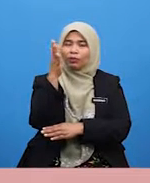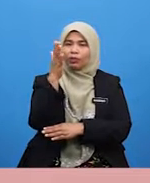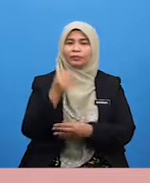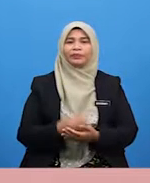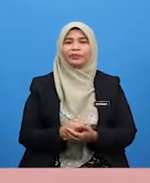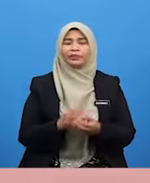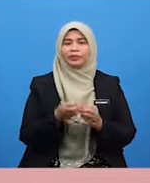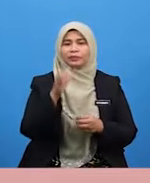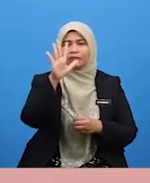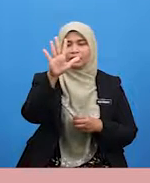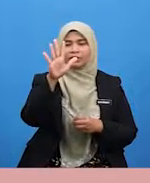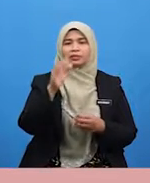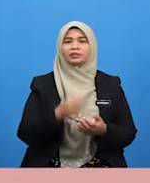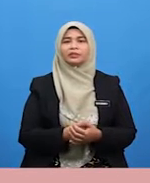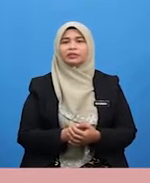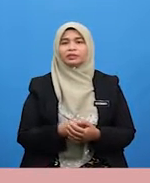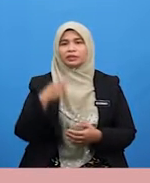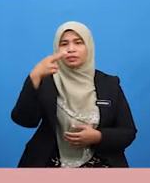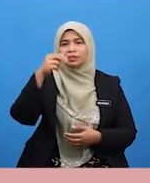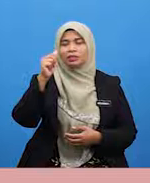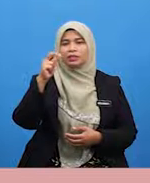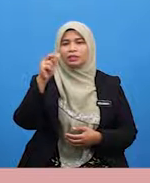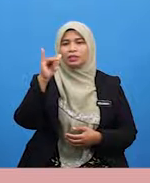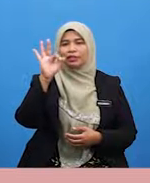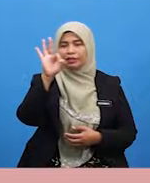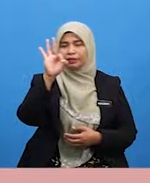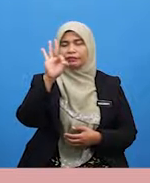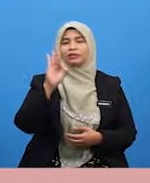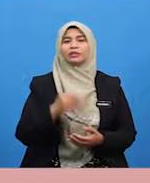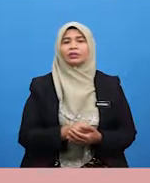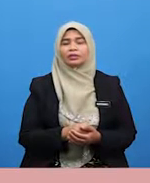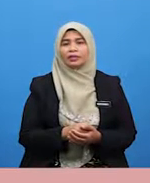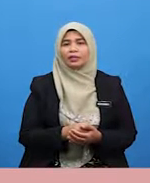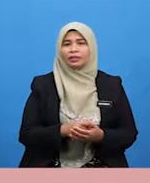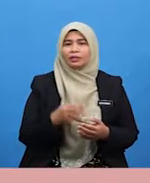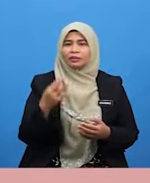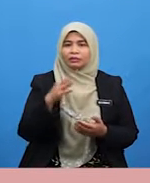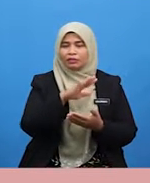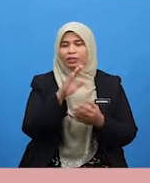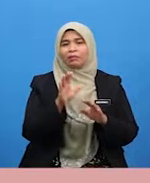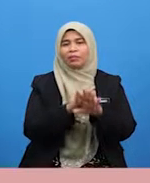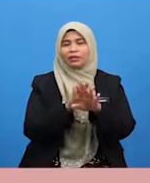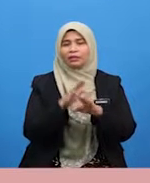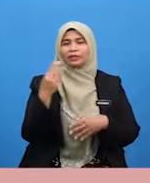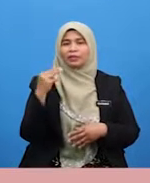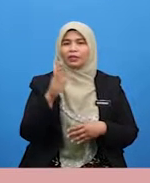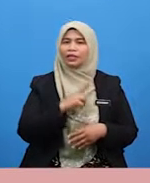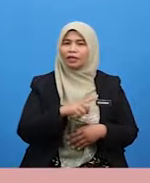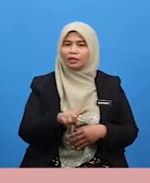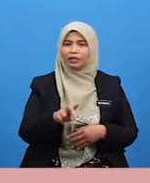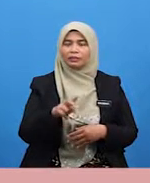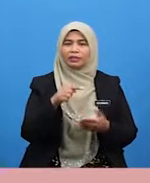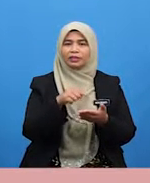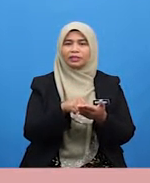Kelima ialah agama Hanif. Majoriti masyarakat Arab beragama Hanif. Agama ini adalah agama